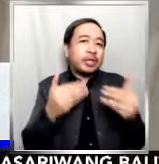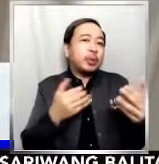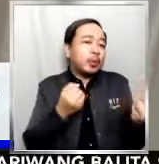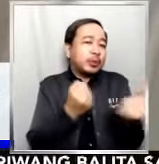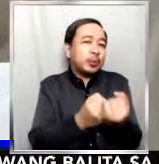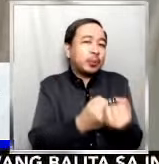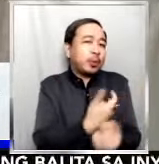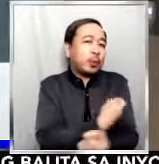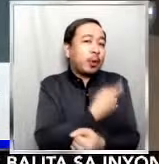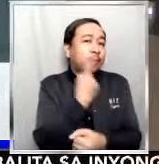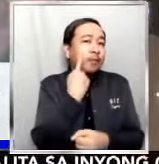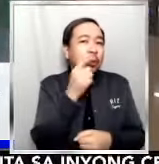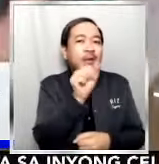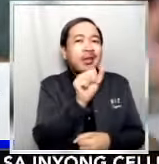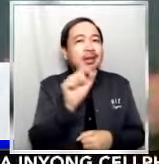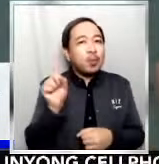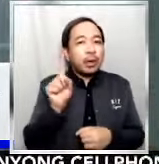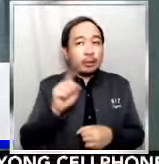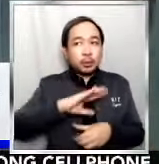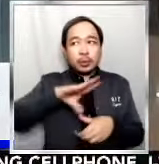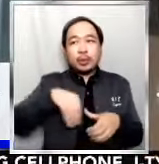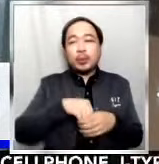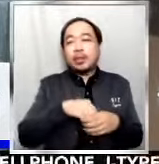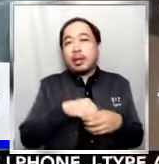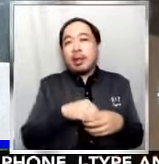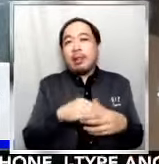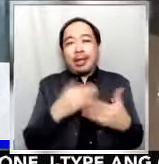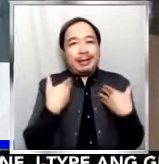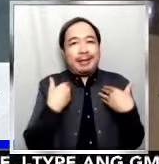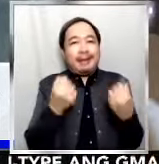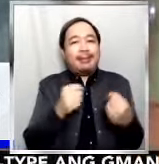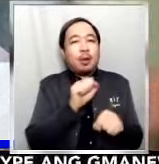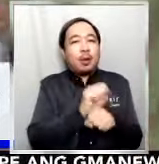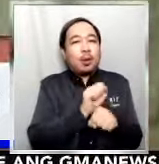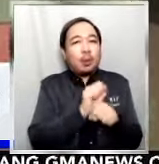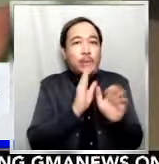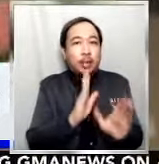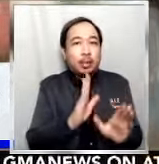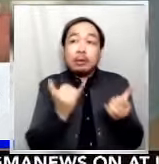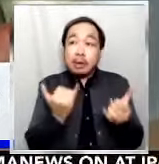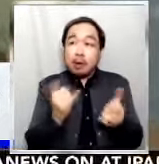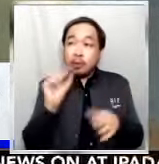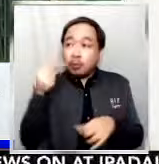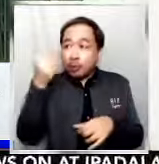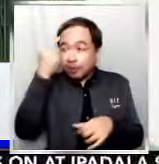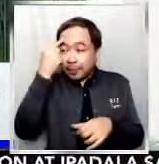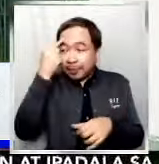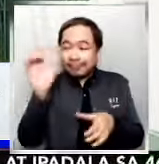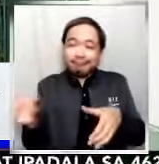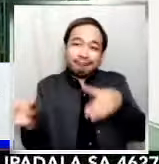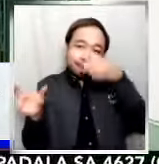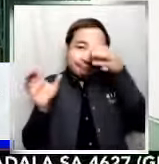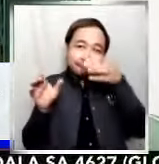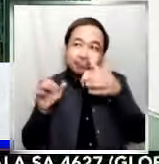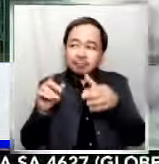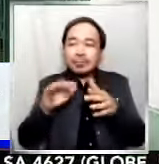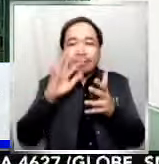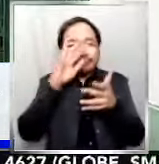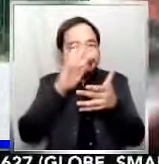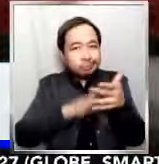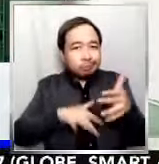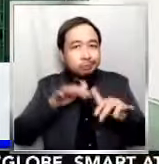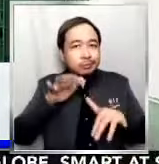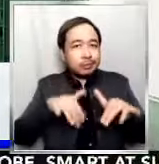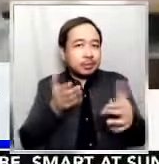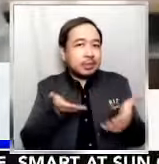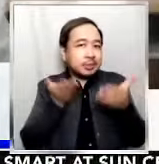ng healthcare workers. Binubuo pa ng grupo ng mga eksperto ng pamahalaan ang rekomendasyong isusumite sa Department of Health at